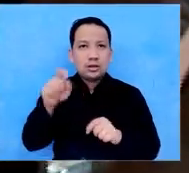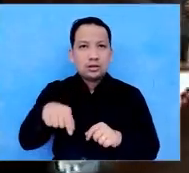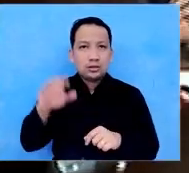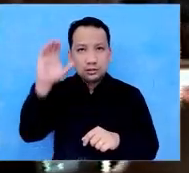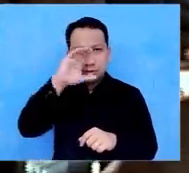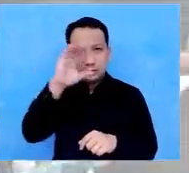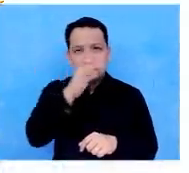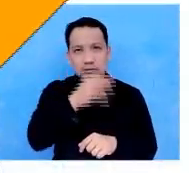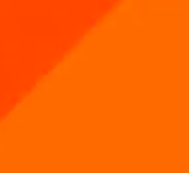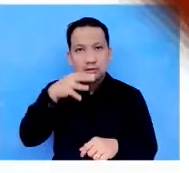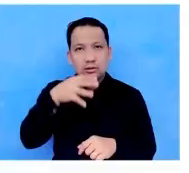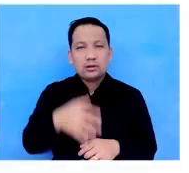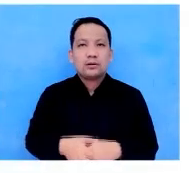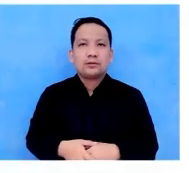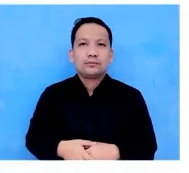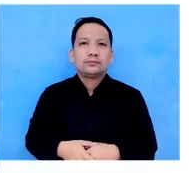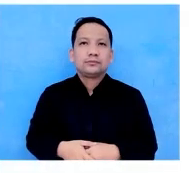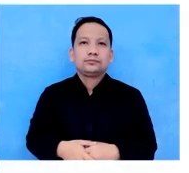hanap niya.